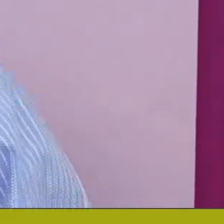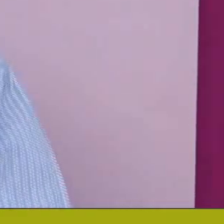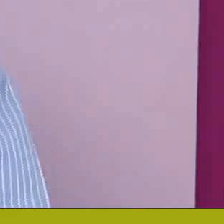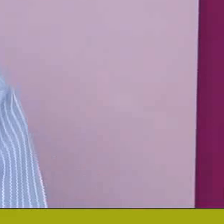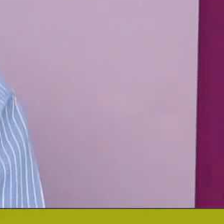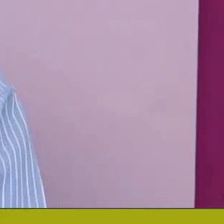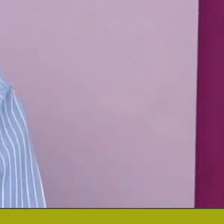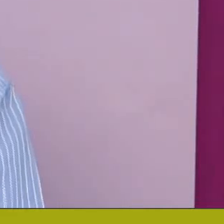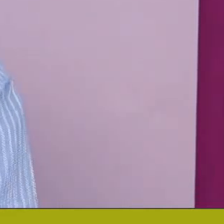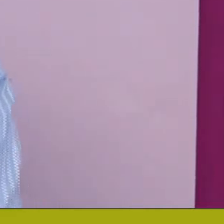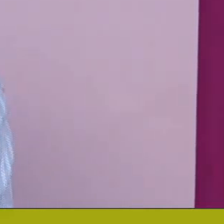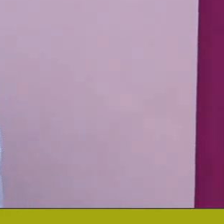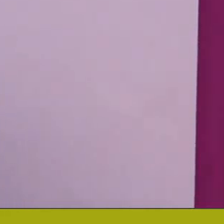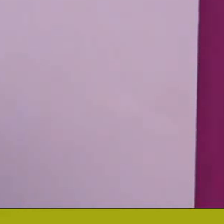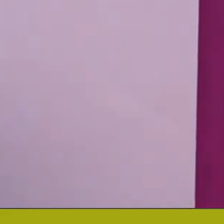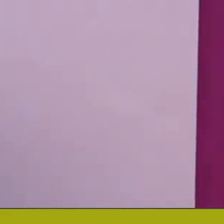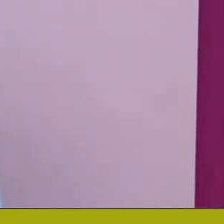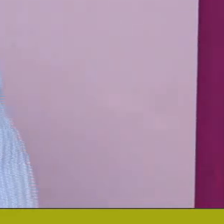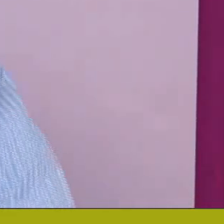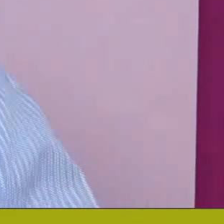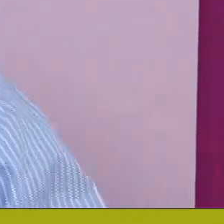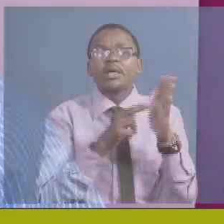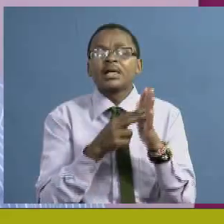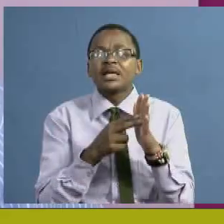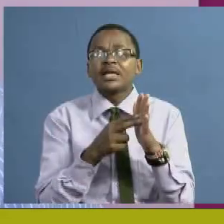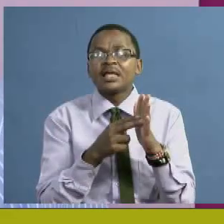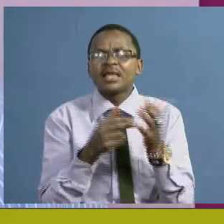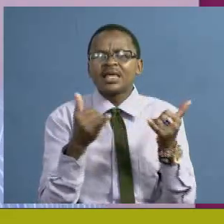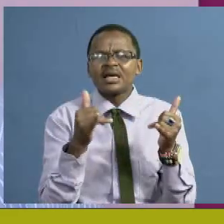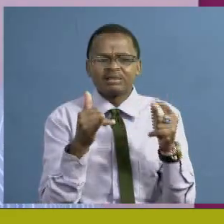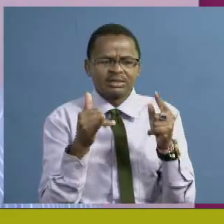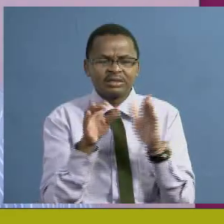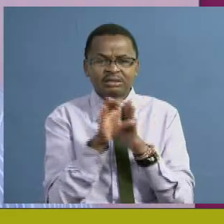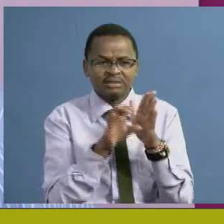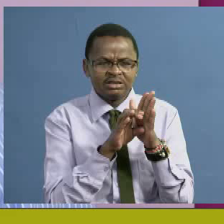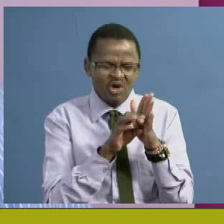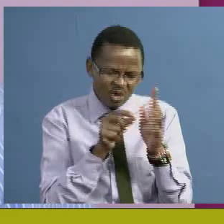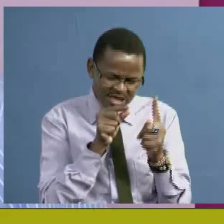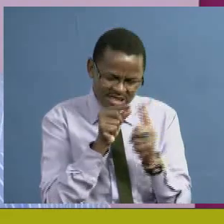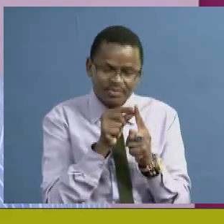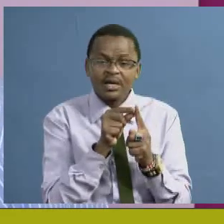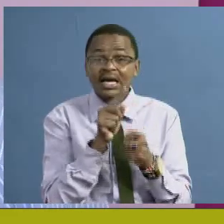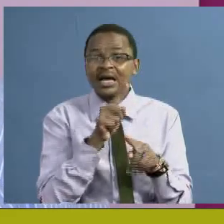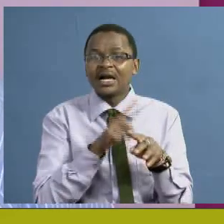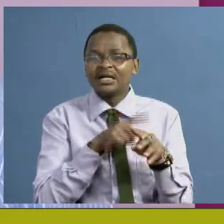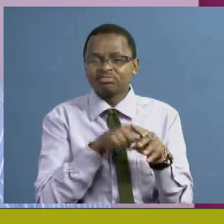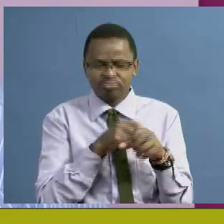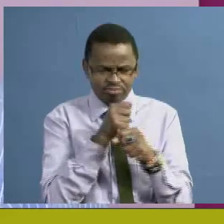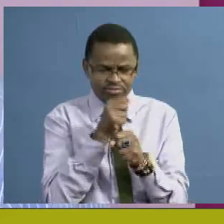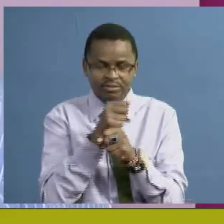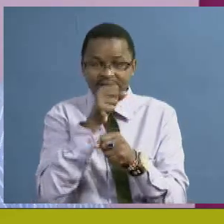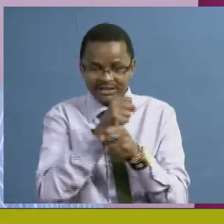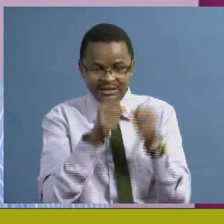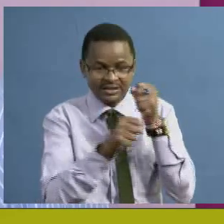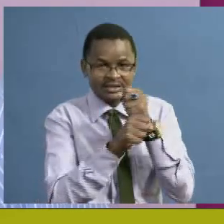now we want to give it a constitutional meaning. Yet the constitution is very specific. When you are dealing with the structure